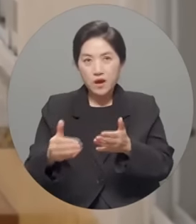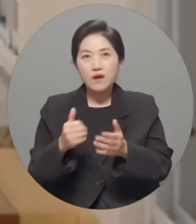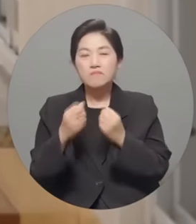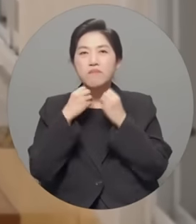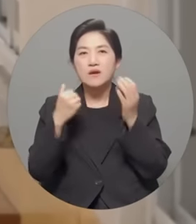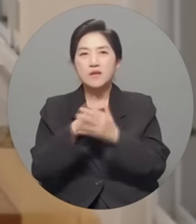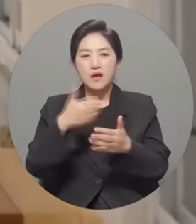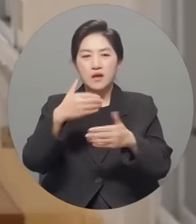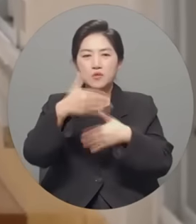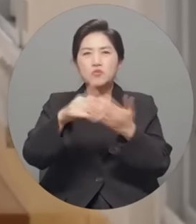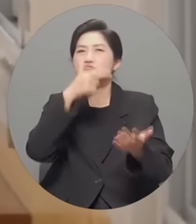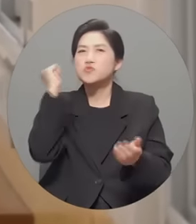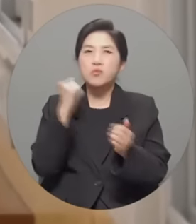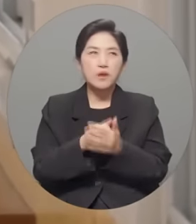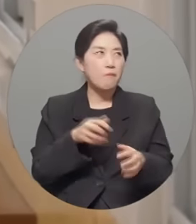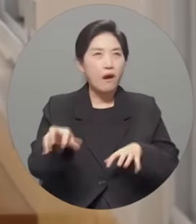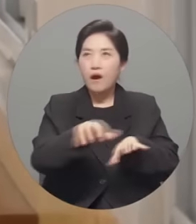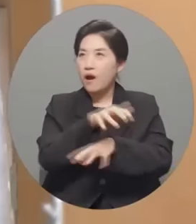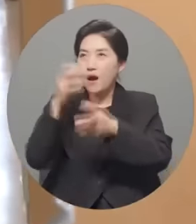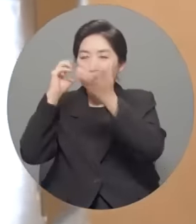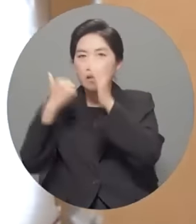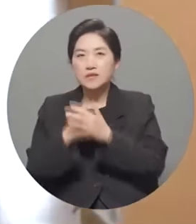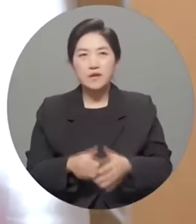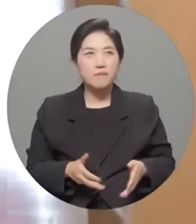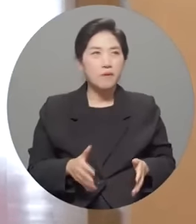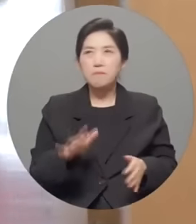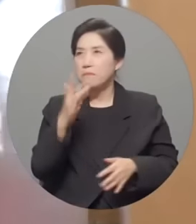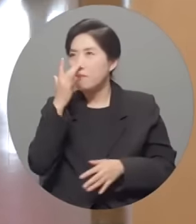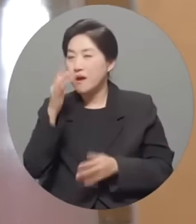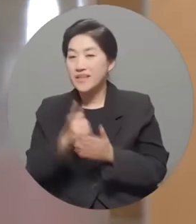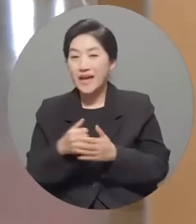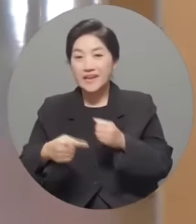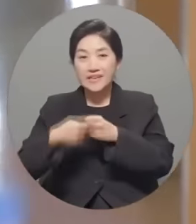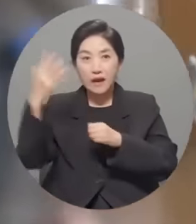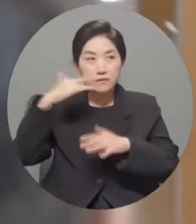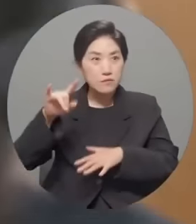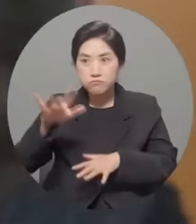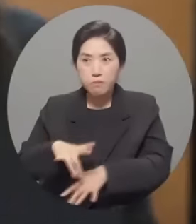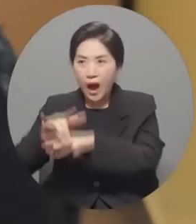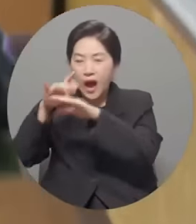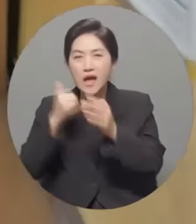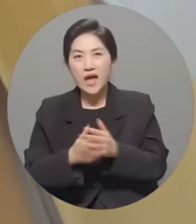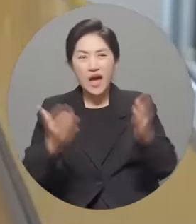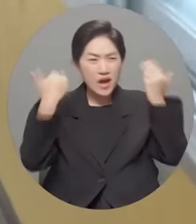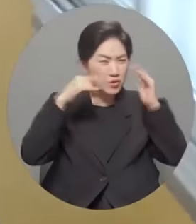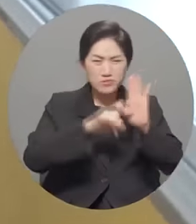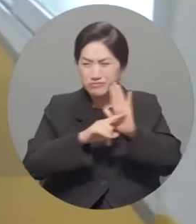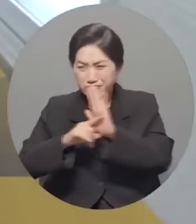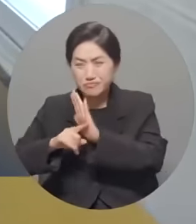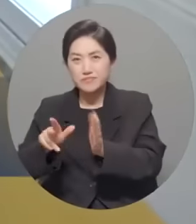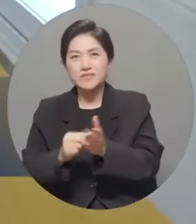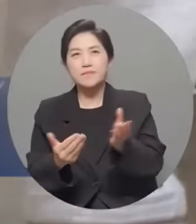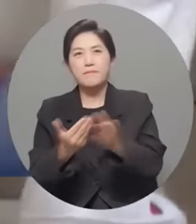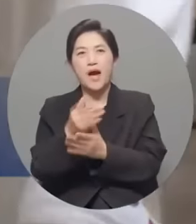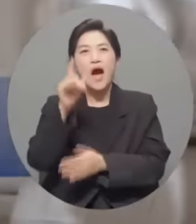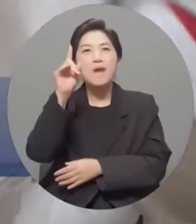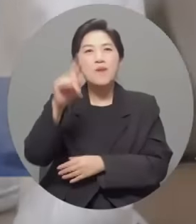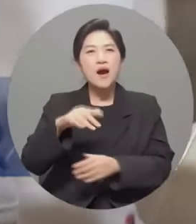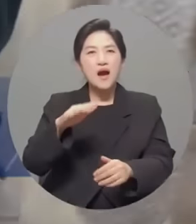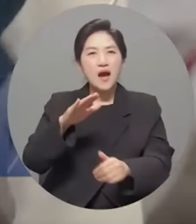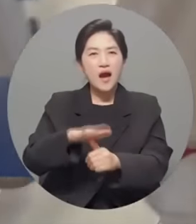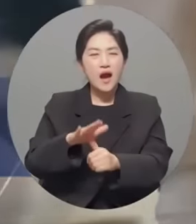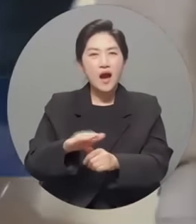급기야 길을 잃은 1학년 학생들이 사라져 학교에 비상이 걸리는 일까지 벌어졌습니다. 한 번은